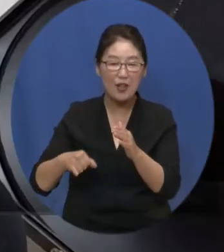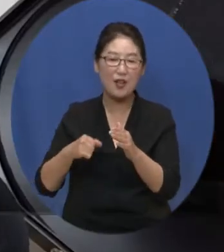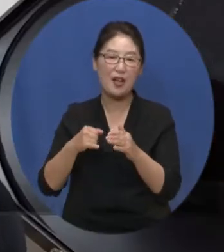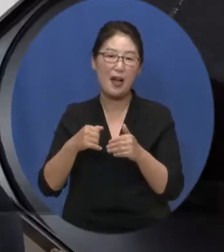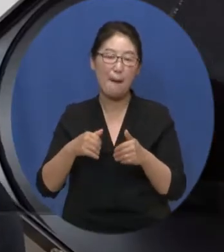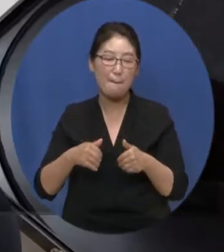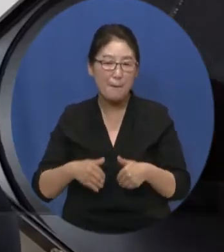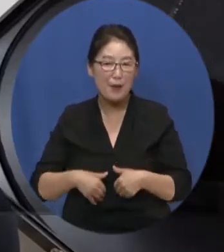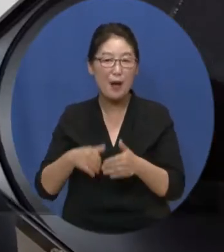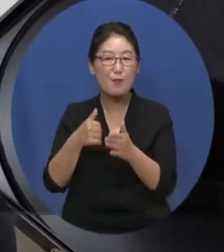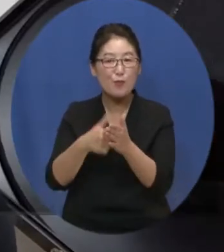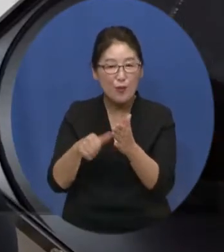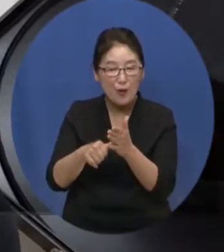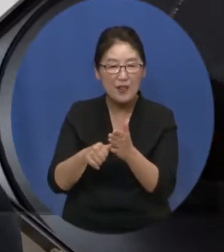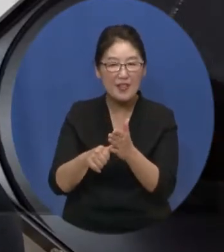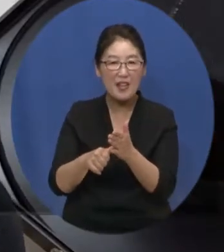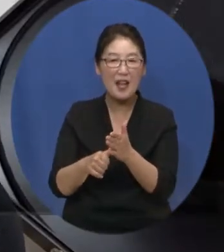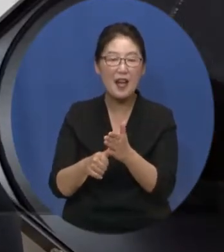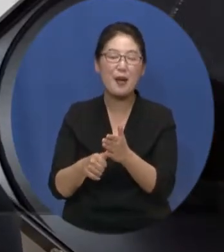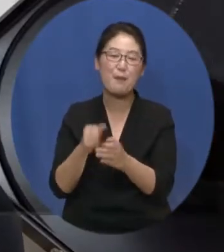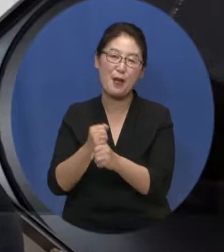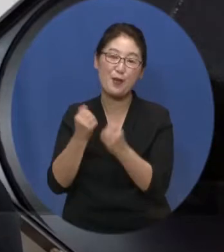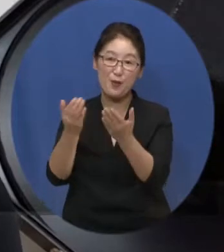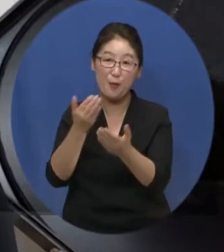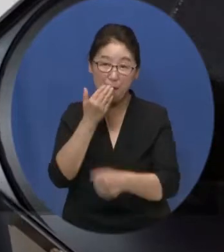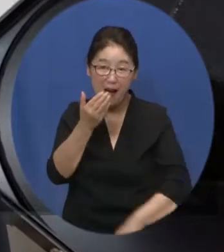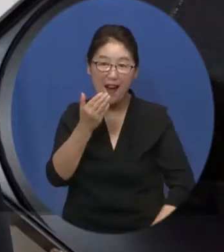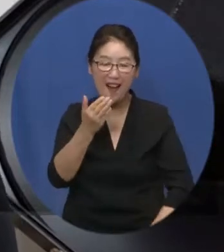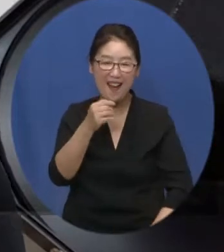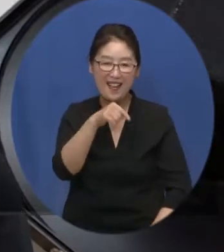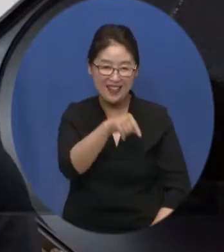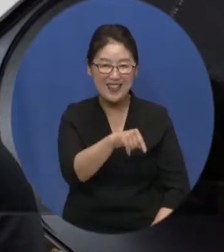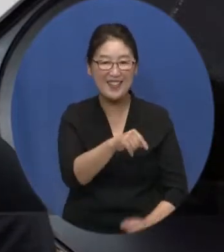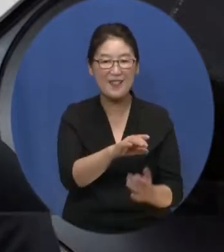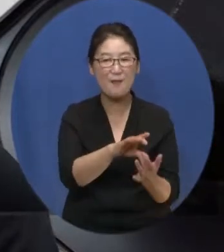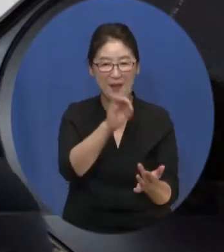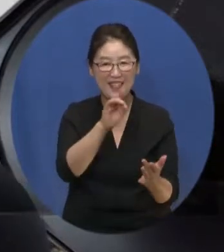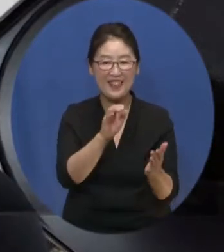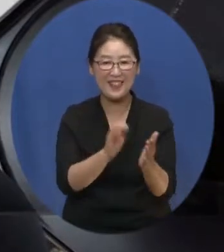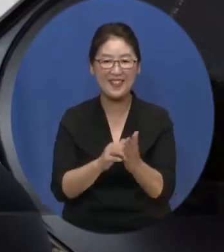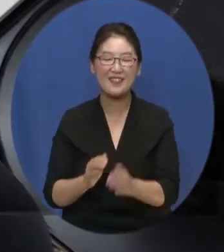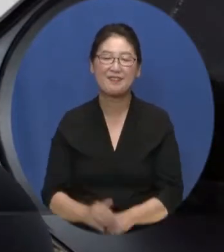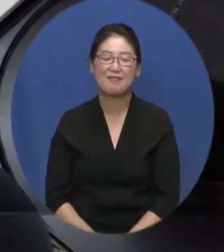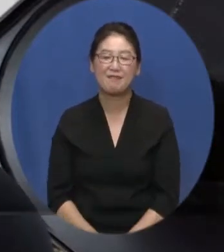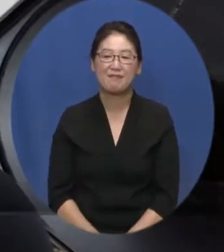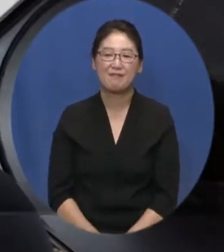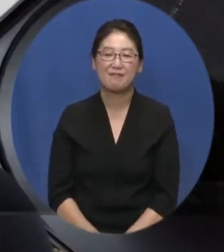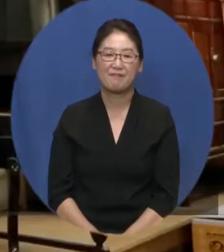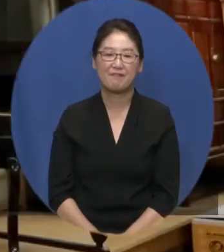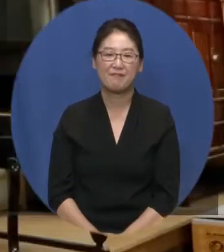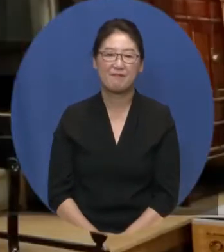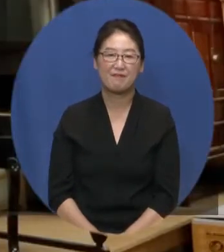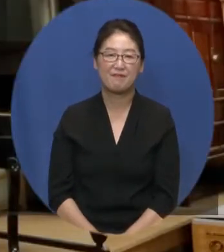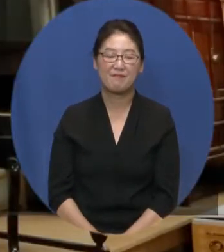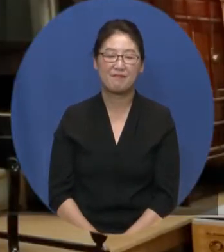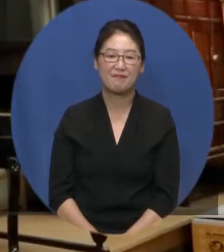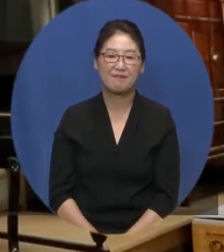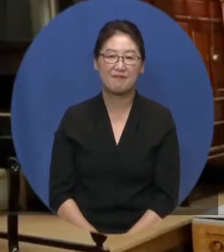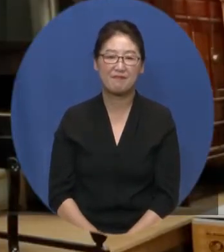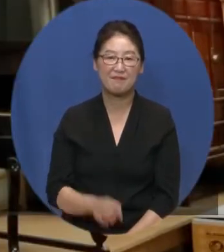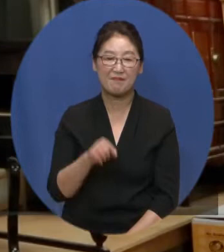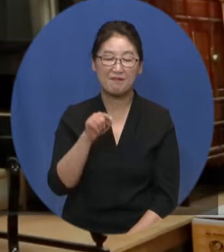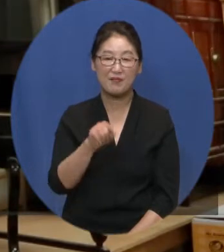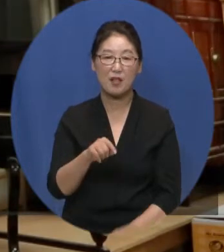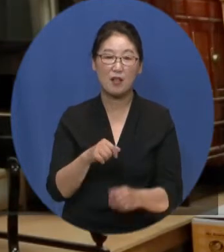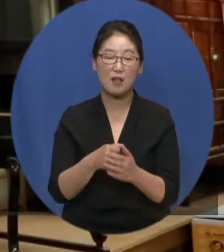줄 수 있는 그 메리트가 있는 거죠 예 그래서 선택을 행거 제가 손목이 랍니다 아 완성되는데